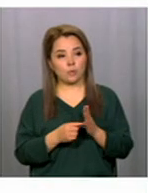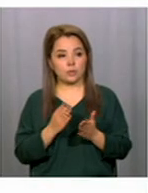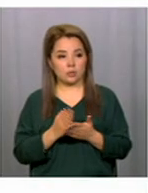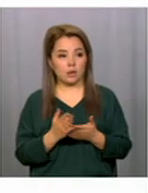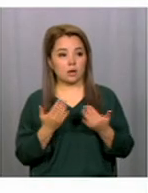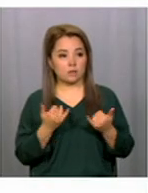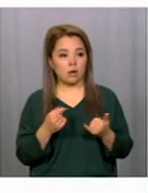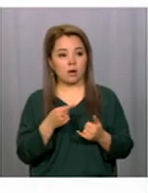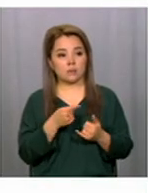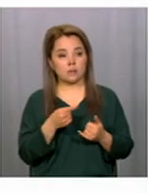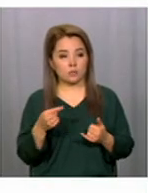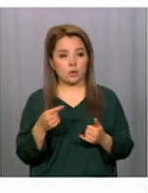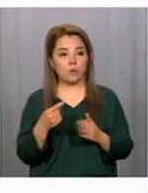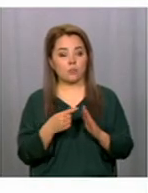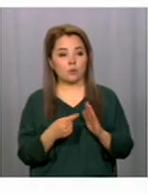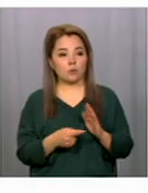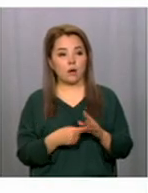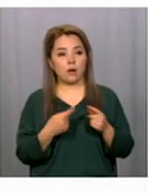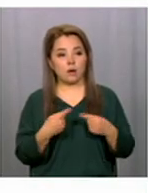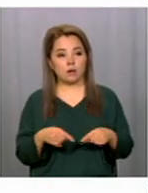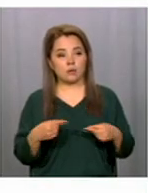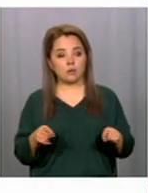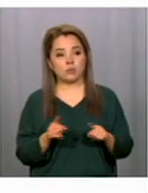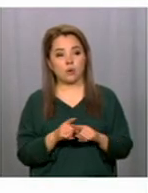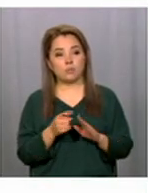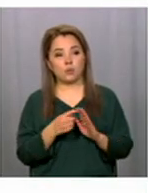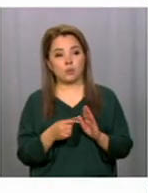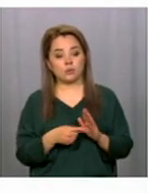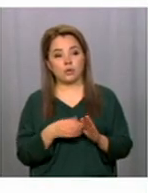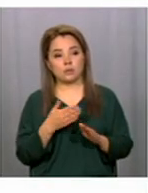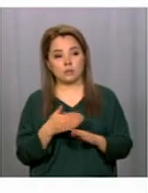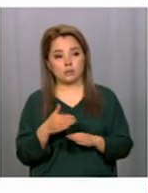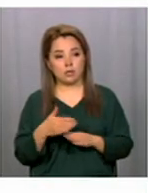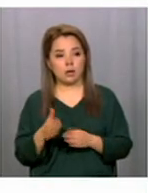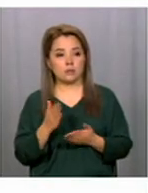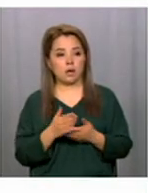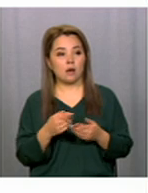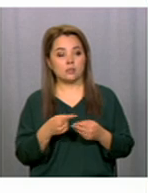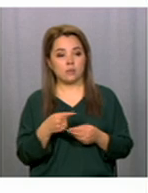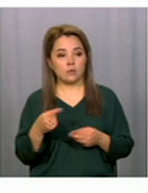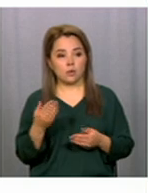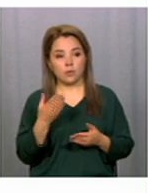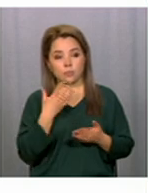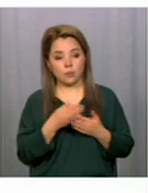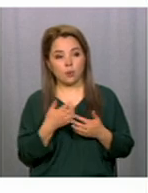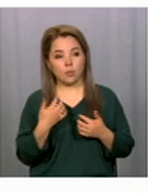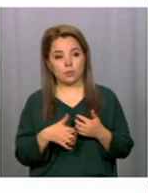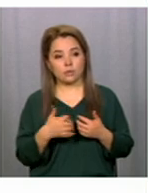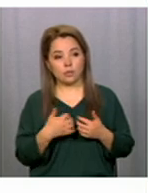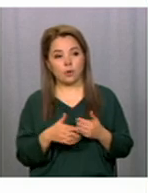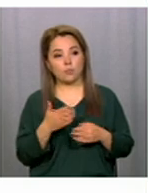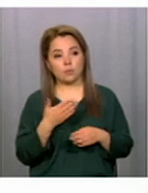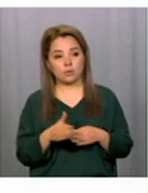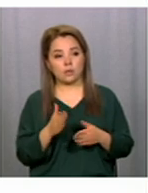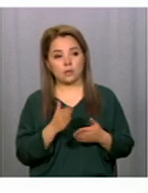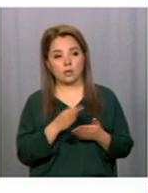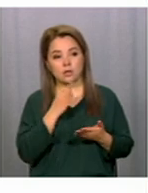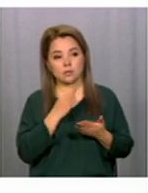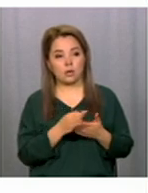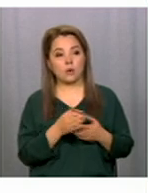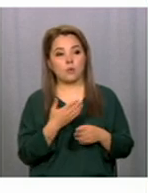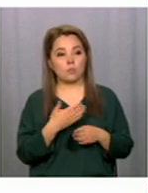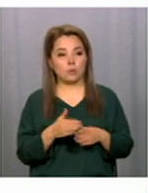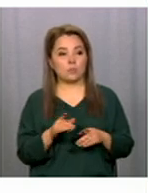енді азайту. Бөлімдері әртүрлі бөлшектерді азайту үшін оларды ортақ бөлімге келтіріп, содан соң бөлімдері